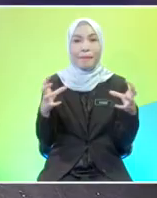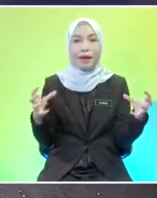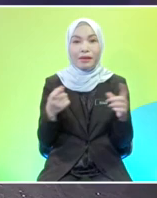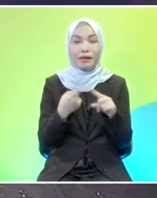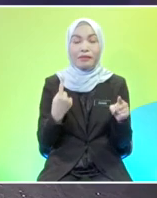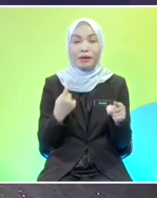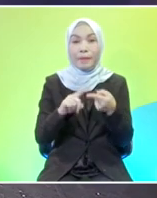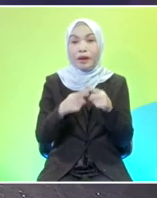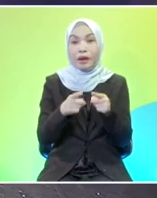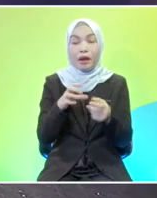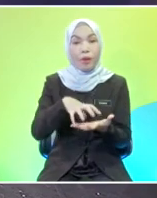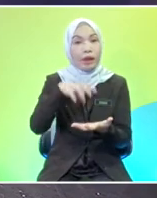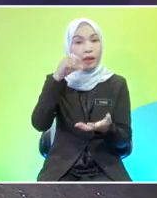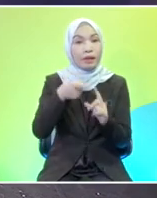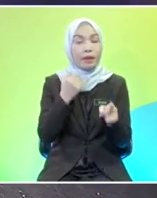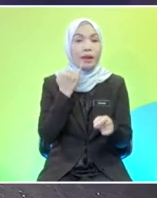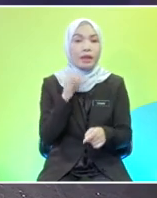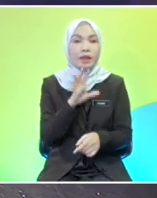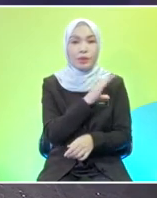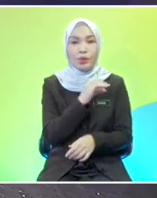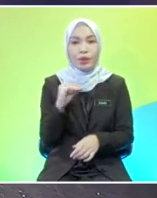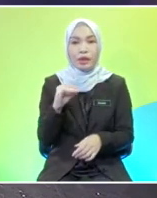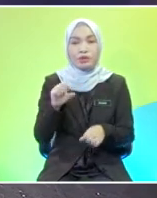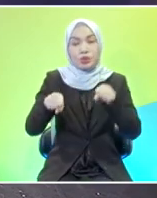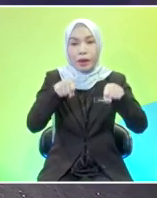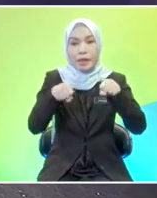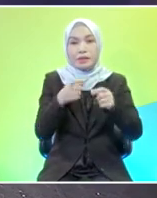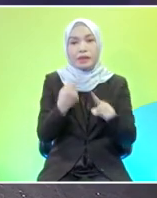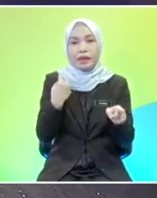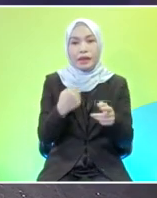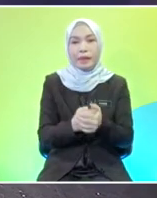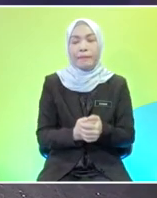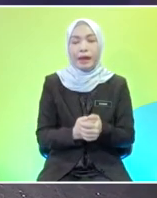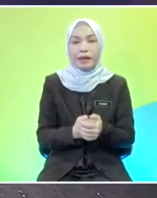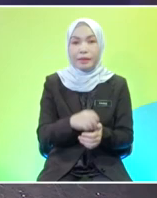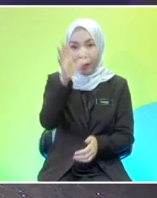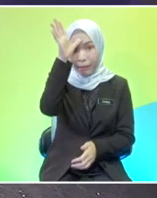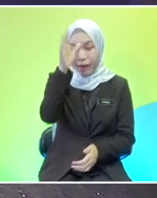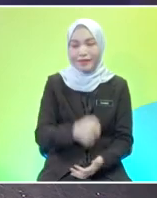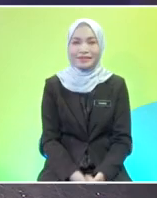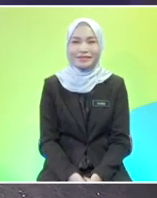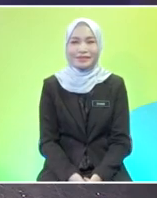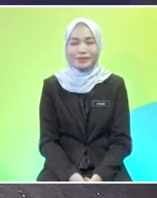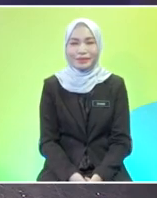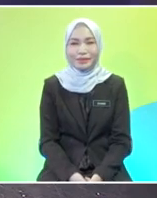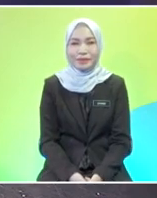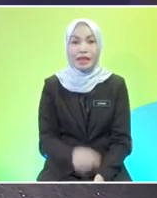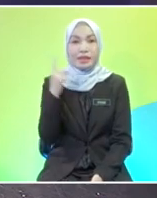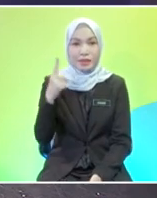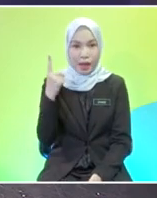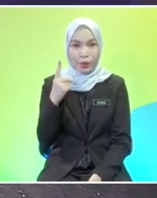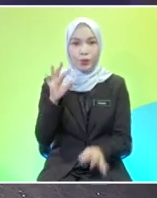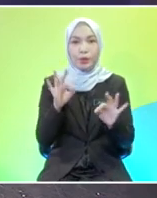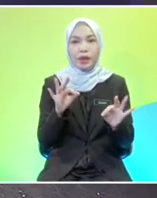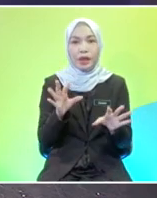ibu kemudian dapat lagi Basikal ah kalau kita tidak dapat hadiah daripada